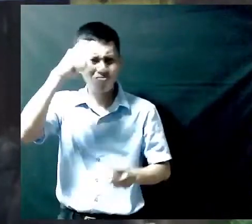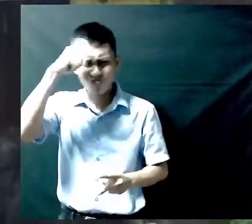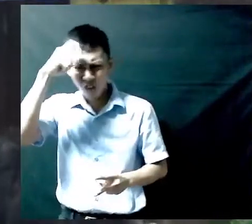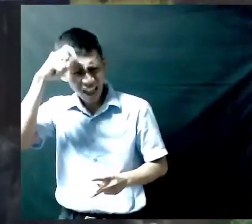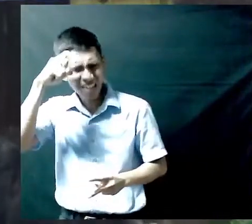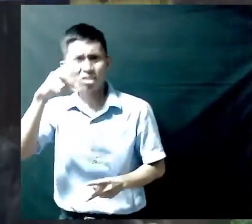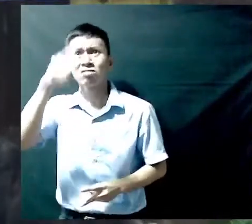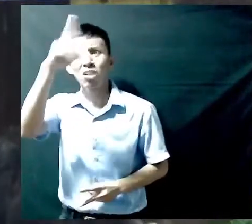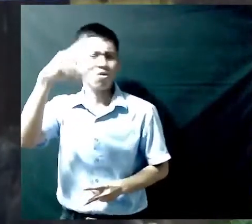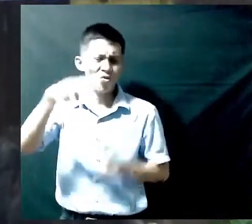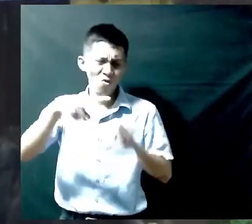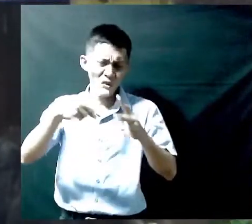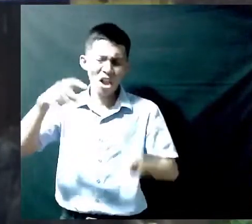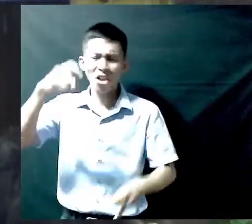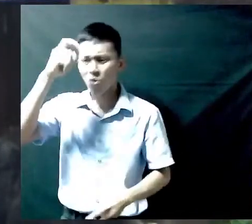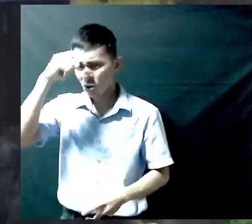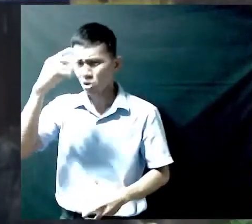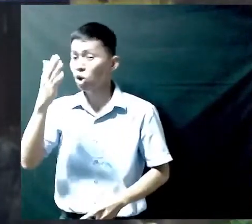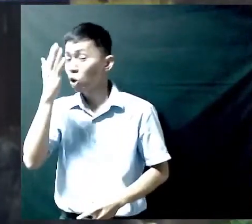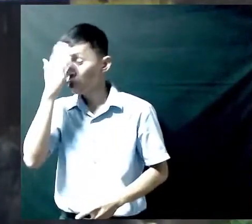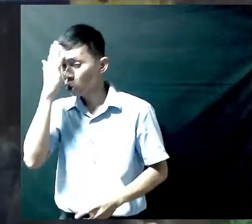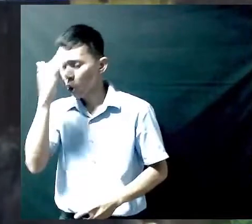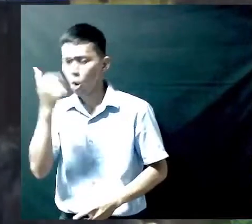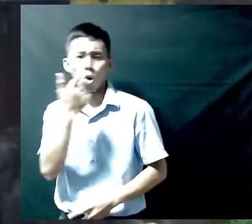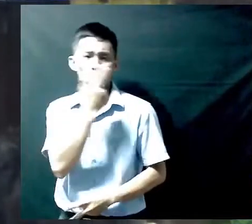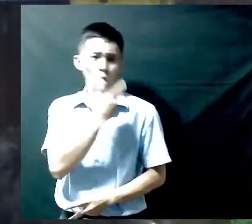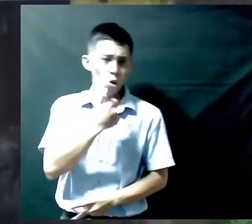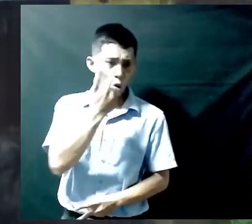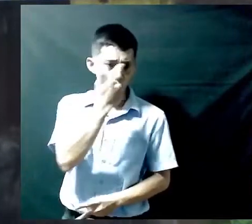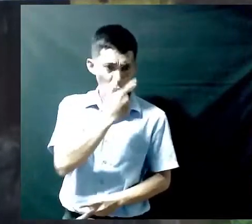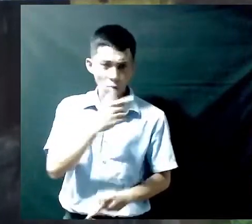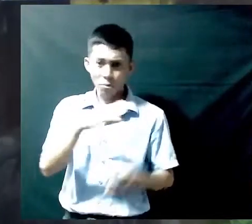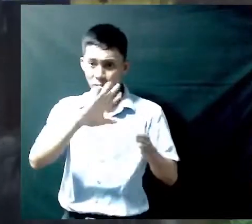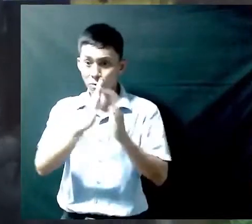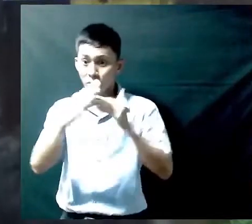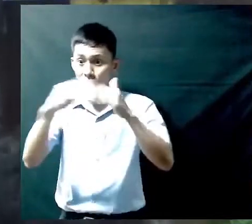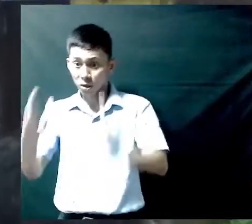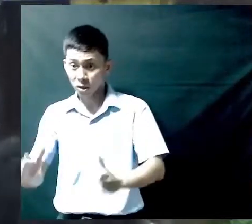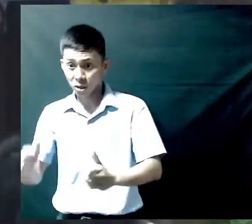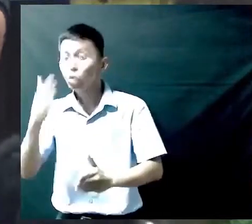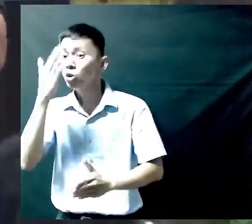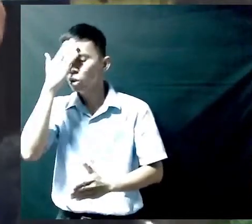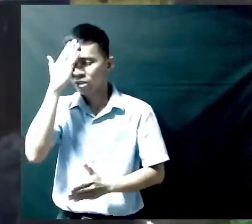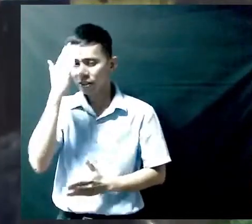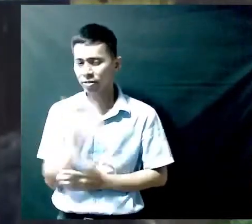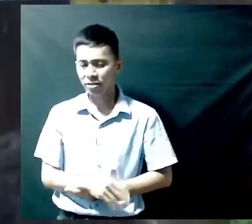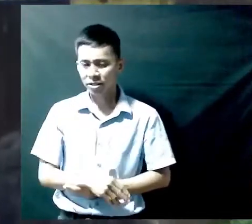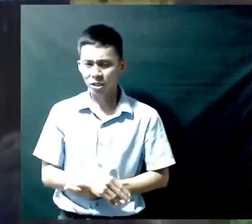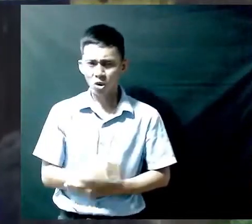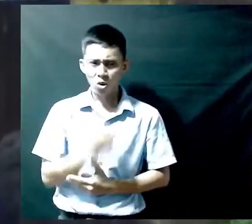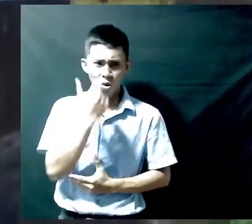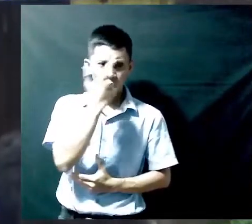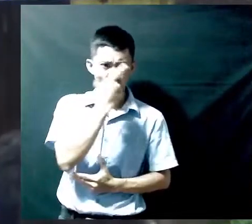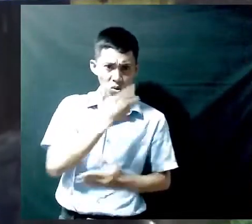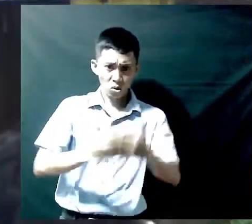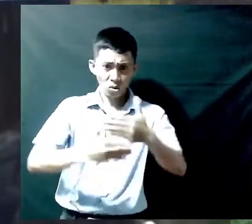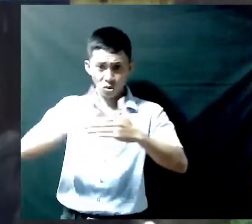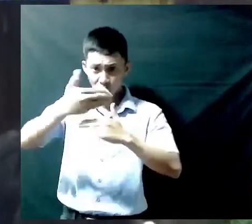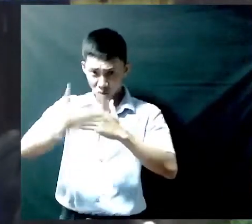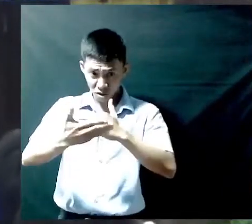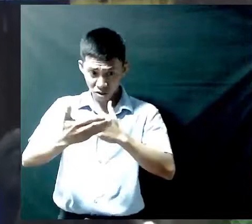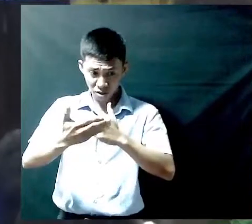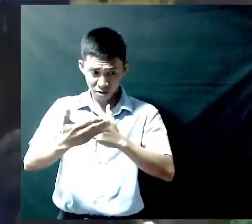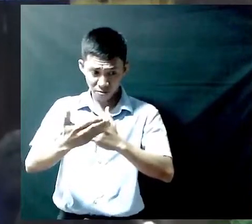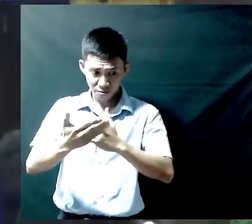eh. Alam niya kung sinong ilalagay niya sa bawat generation. Alam ni Lord kung sino ang dapat niyang ilagay sa